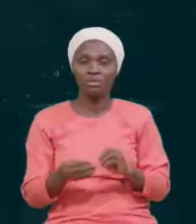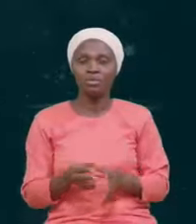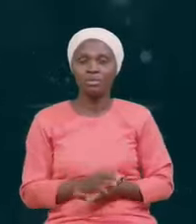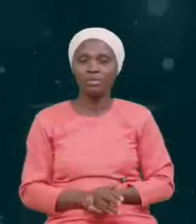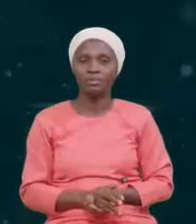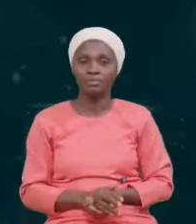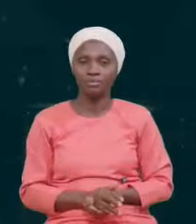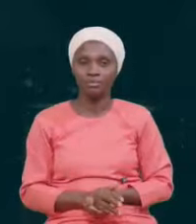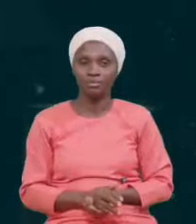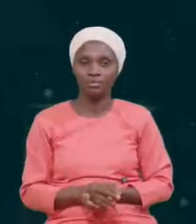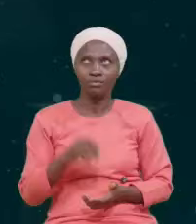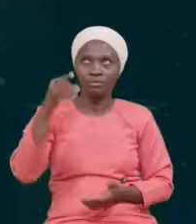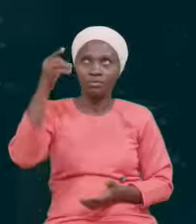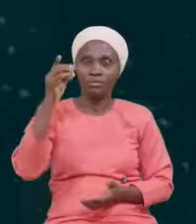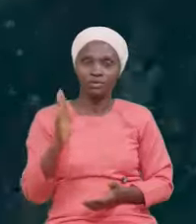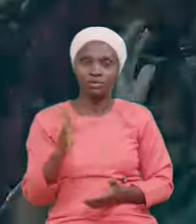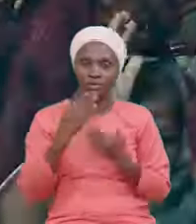+234 915 444 9263. God bless you.